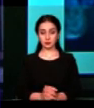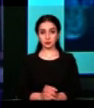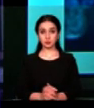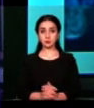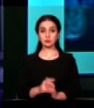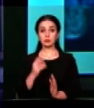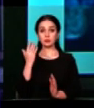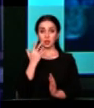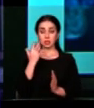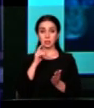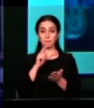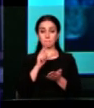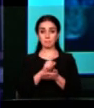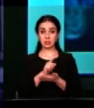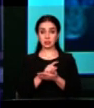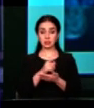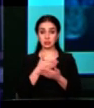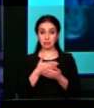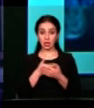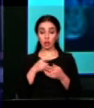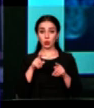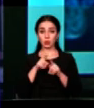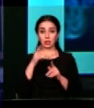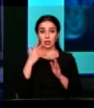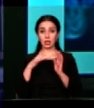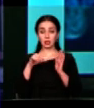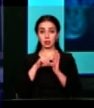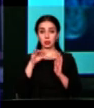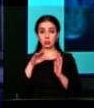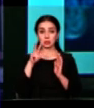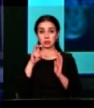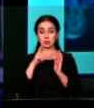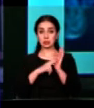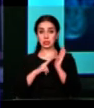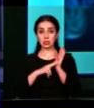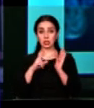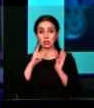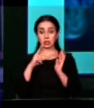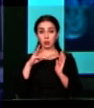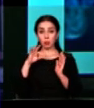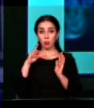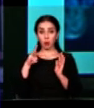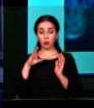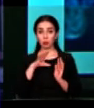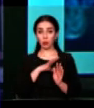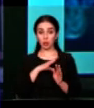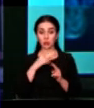5-chi masala. Molekulyar massasi 56280 gram taqsim mol bo'lgan